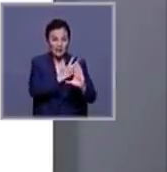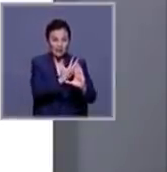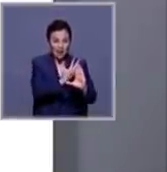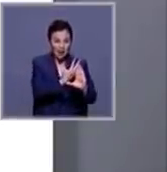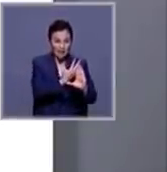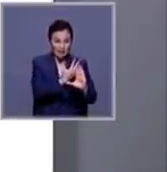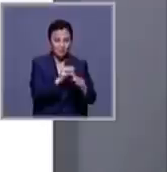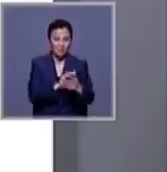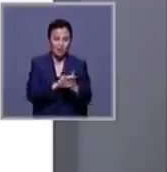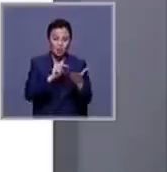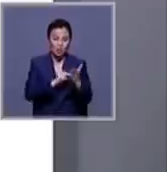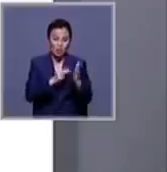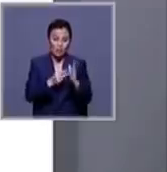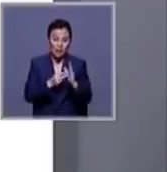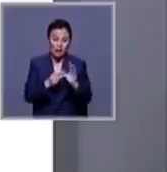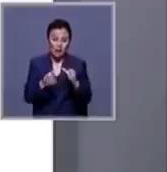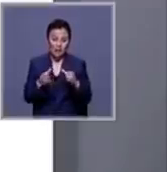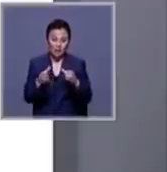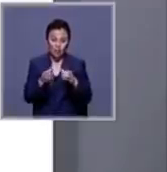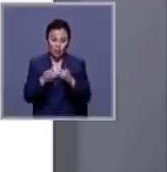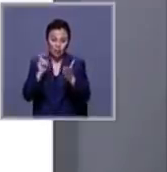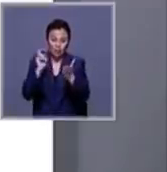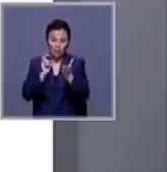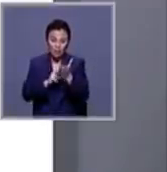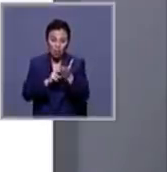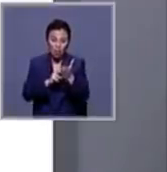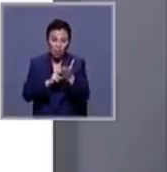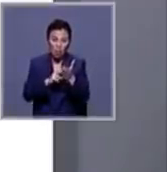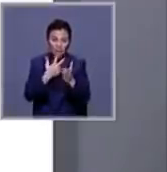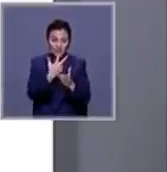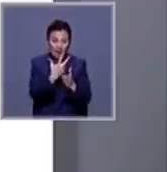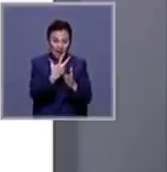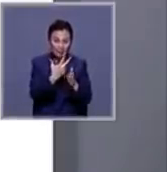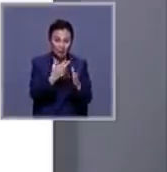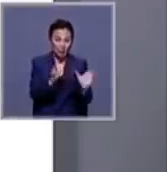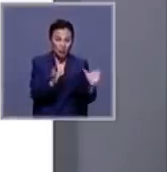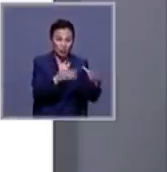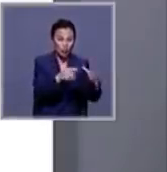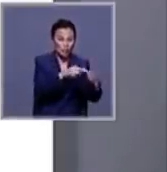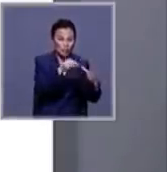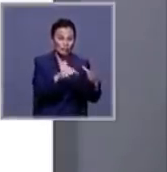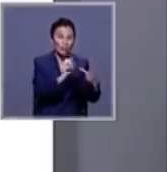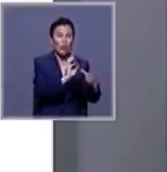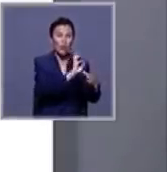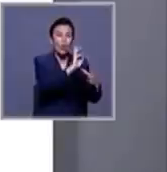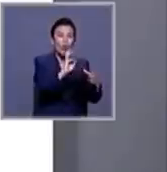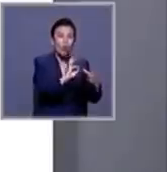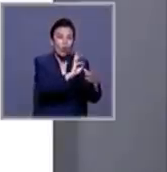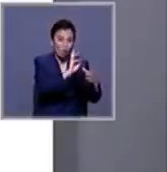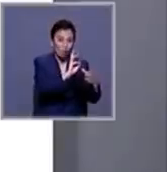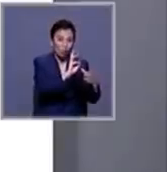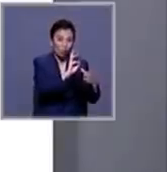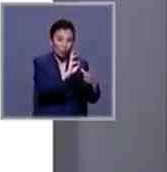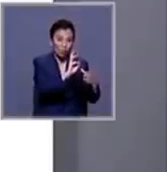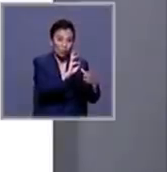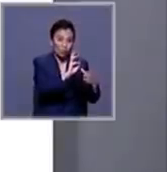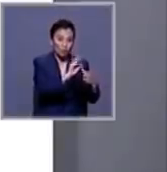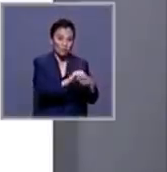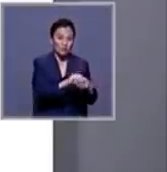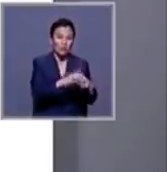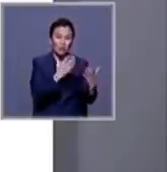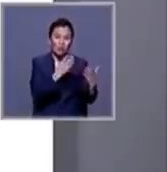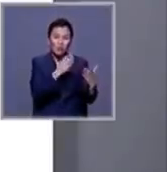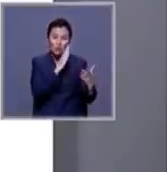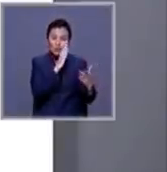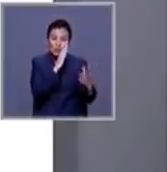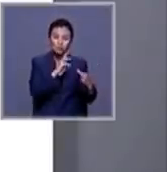รอง3คนก็จะต้องให้ได้ประมาณนี้คือกลุ่มละ6คนกลุ่มละ6คนเนี่ยถ้ามันมีเกินก็เลือกกันถ้ามันมีขาดหรือถ้